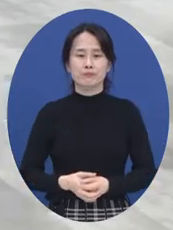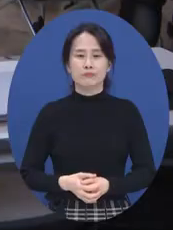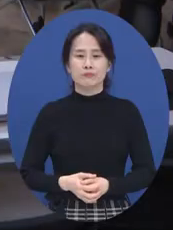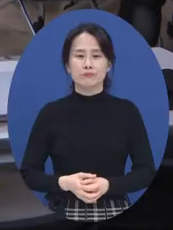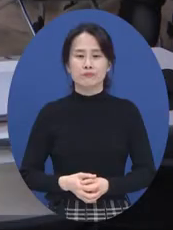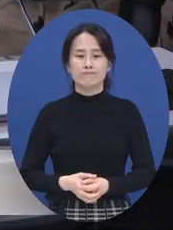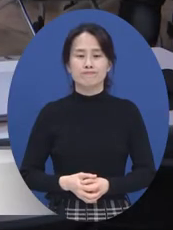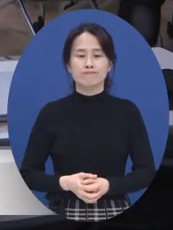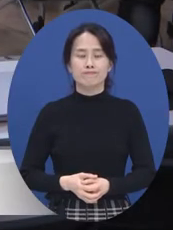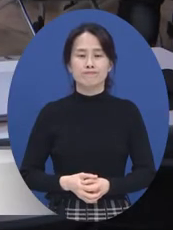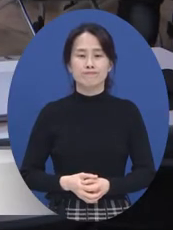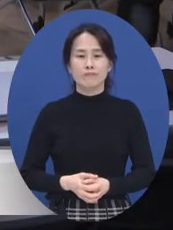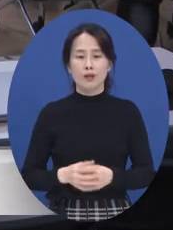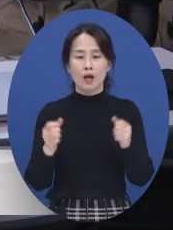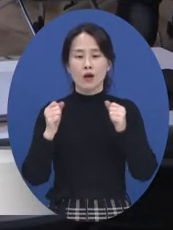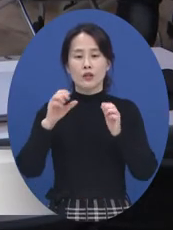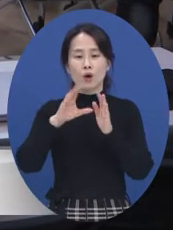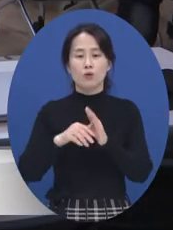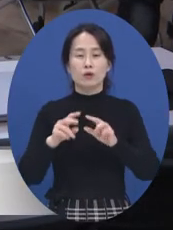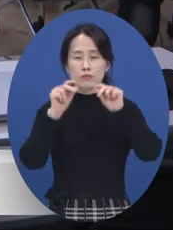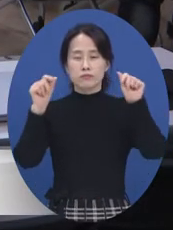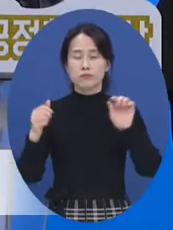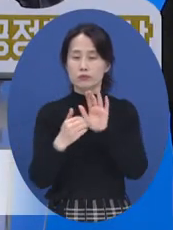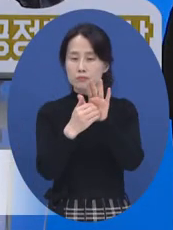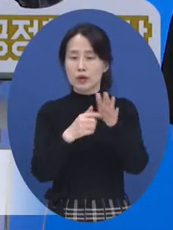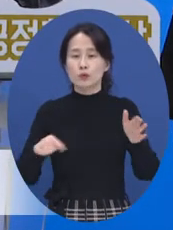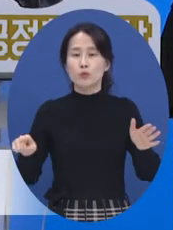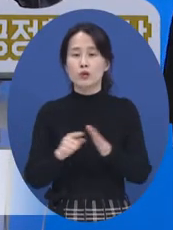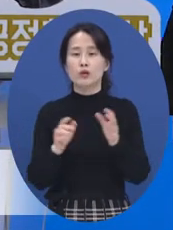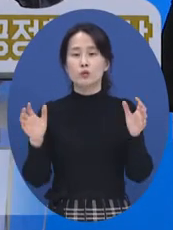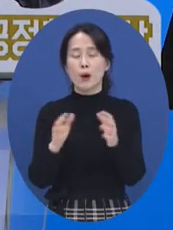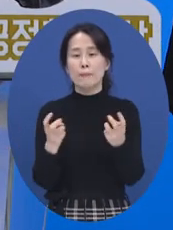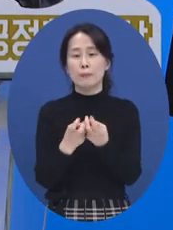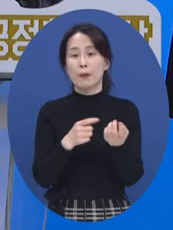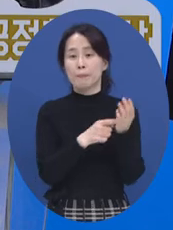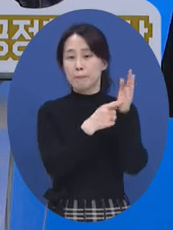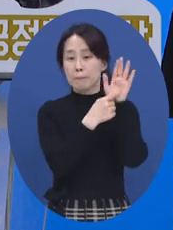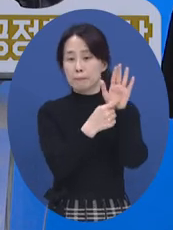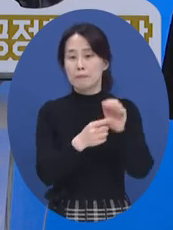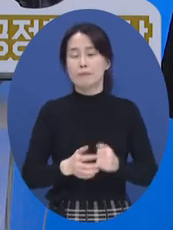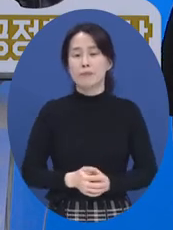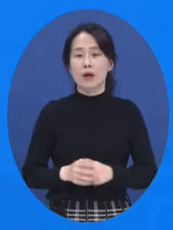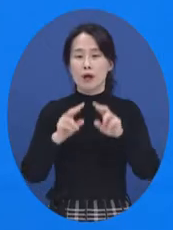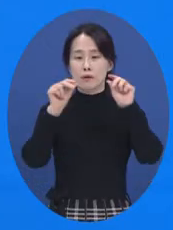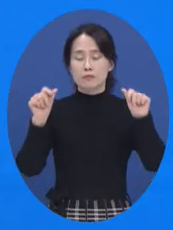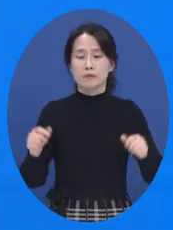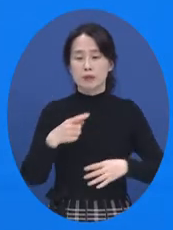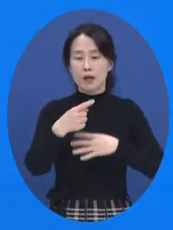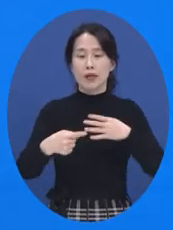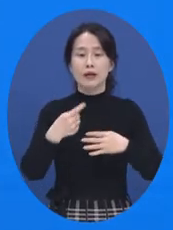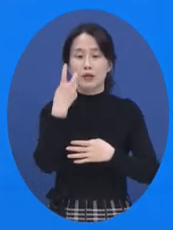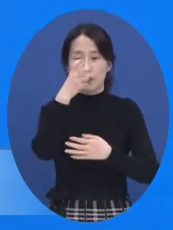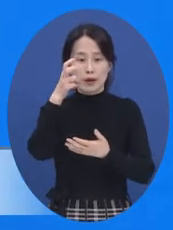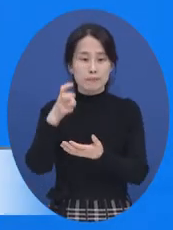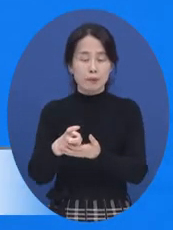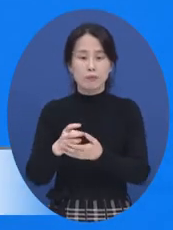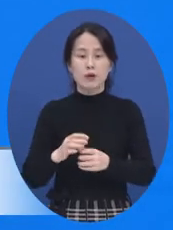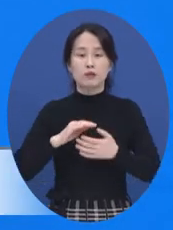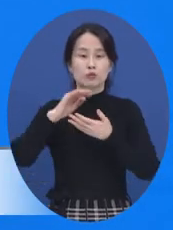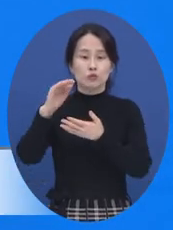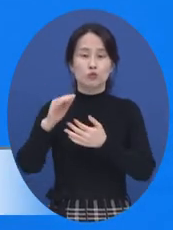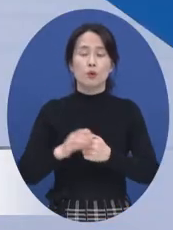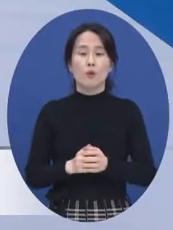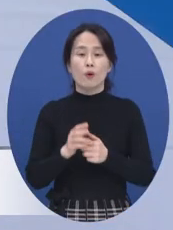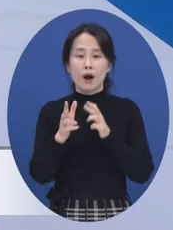같아요. 경기도가 겨울철 미세먼지를 잡기 위한 종합 대책을 추진합니다. 경기도 미세먼지 계절 관리제로 수송과